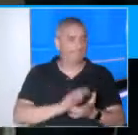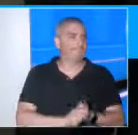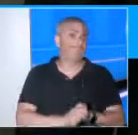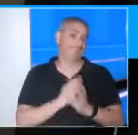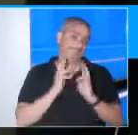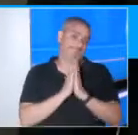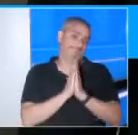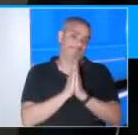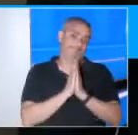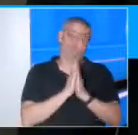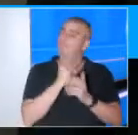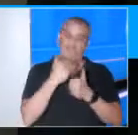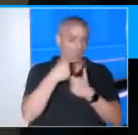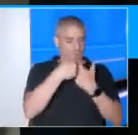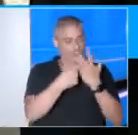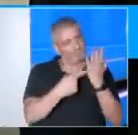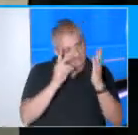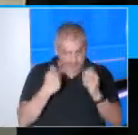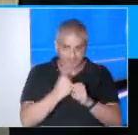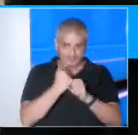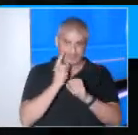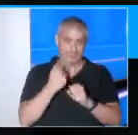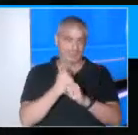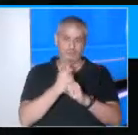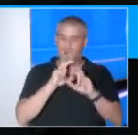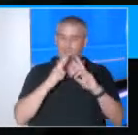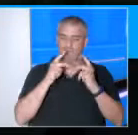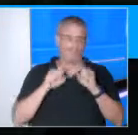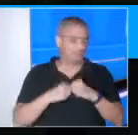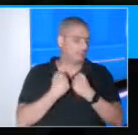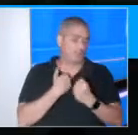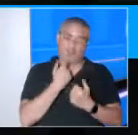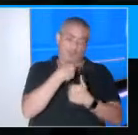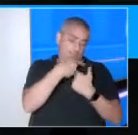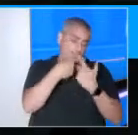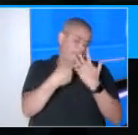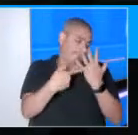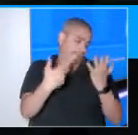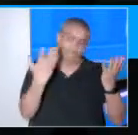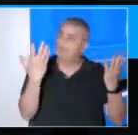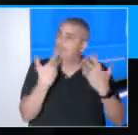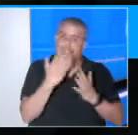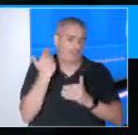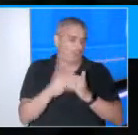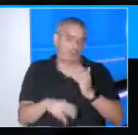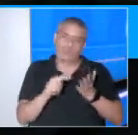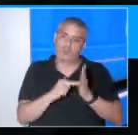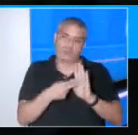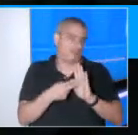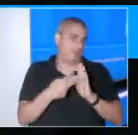נקווה שבאמת בלי סוף דברים שצריכים לעשות, צוותי משבר, אני יכולה לפרוט פה באמת אין סוף